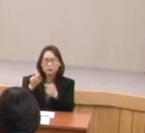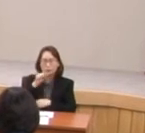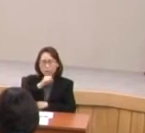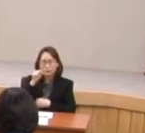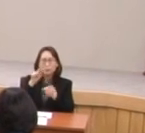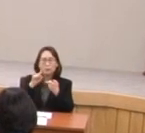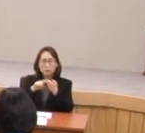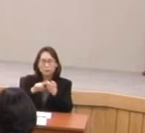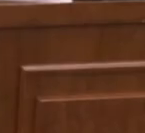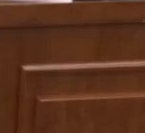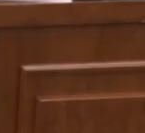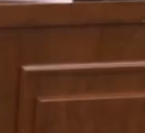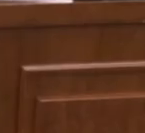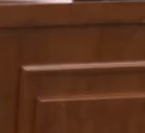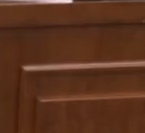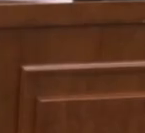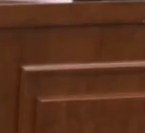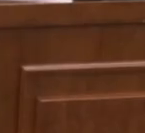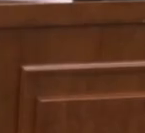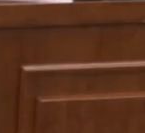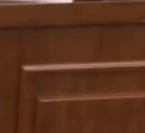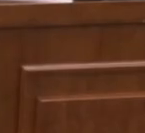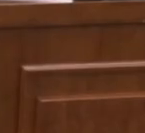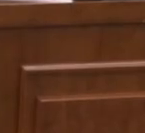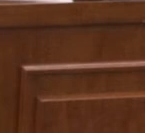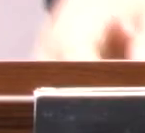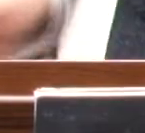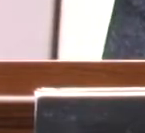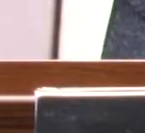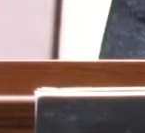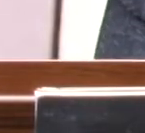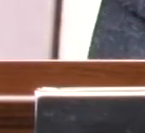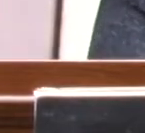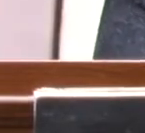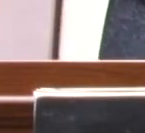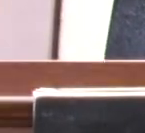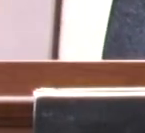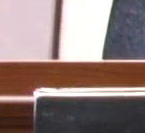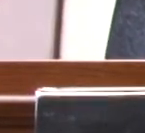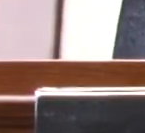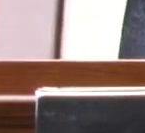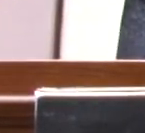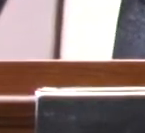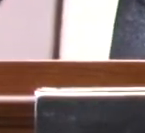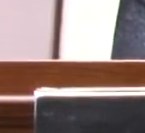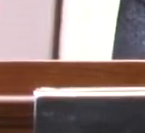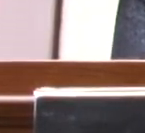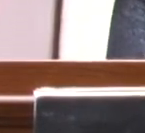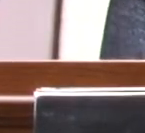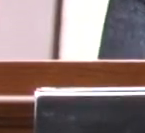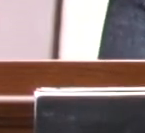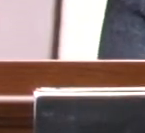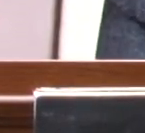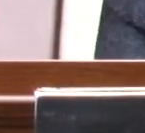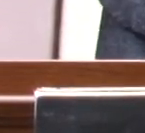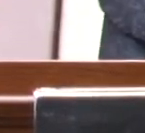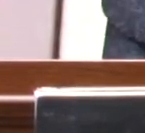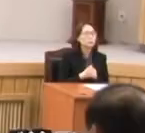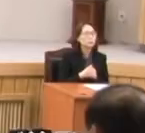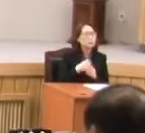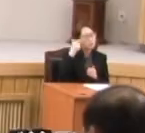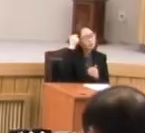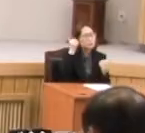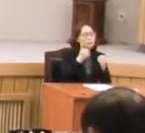4차 본회의에서 는 상정된 8건의 안건을 처리하며 제 271회 1강 속 의회 의사 일정이 마무리